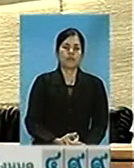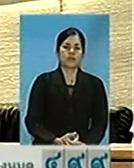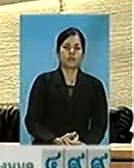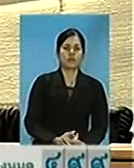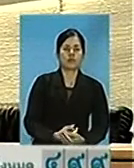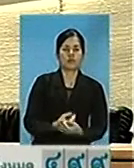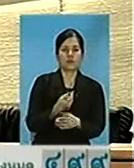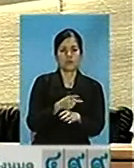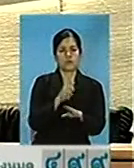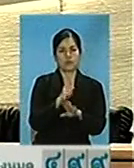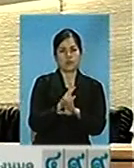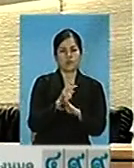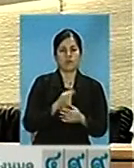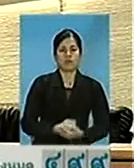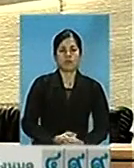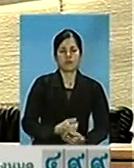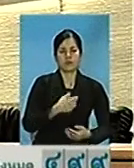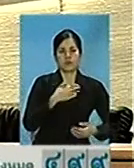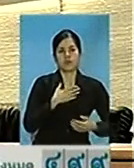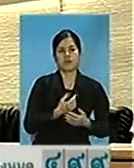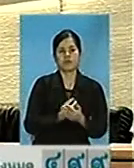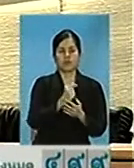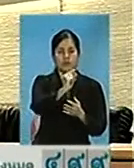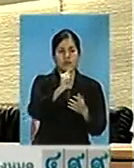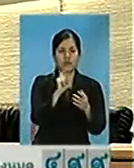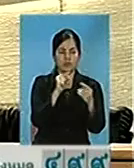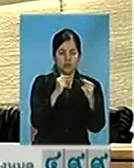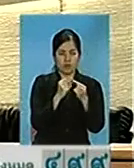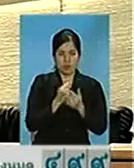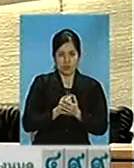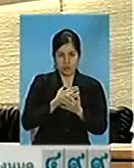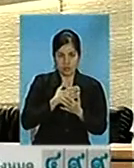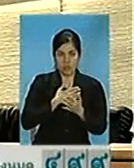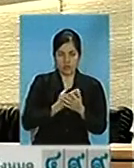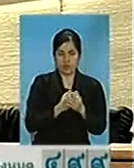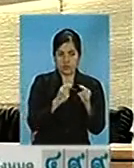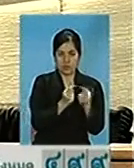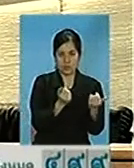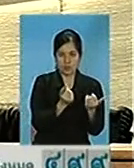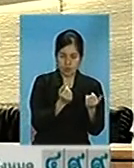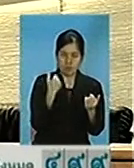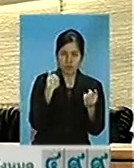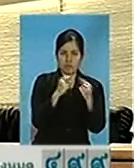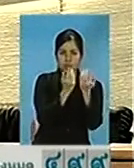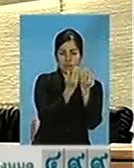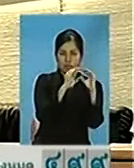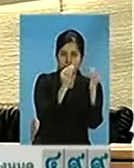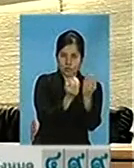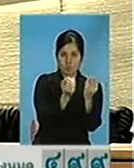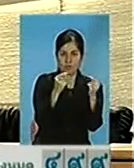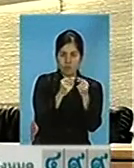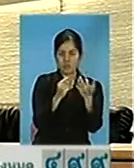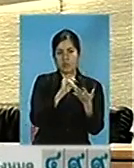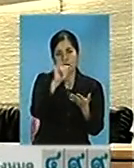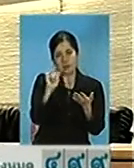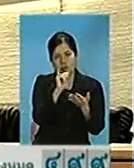านครับผมเป็นลูกหลานชาวสวนยางพาราจากจังหวัดสุราษฎร์ธานีคุ